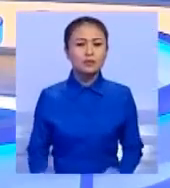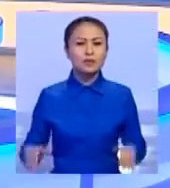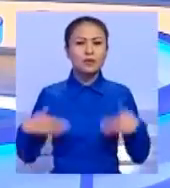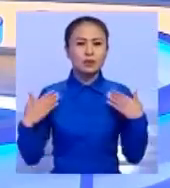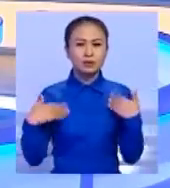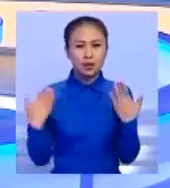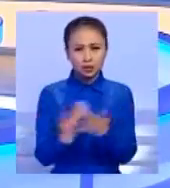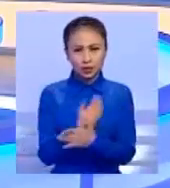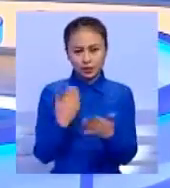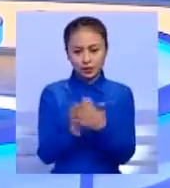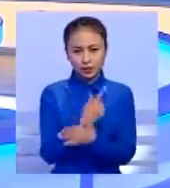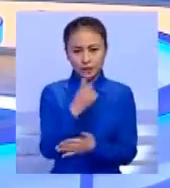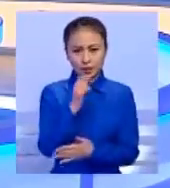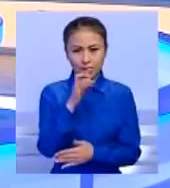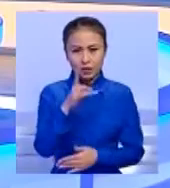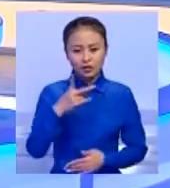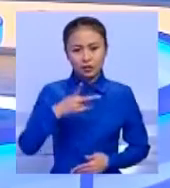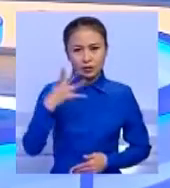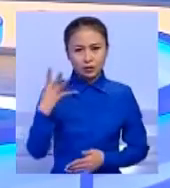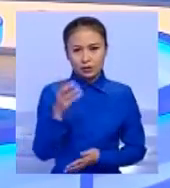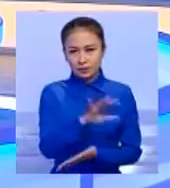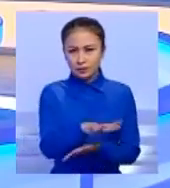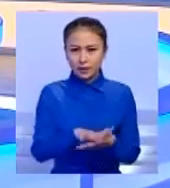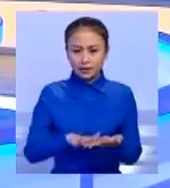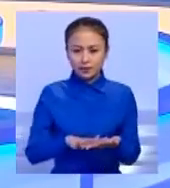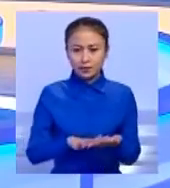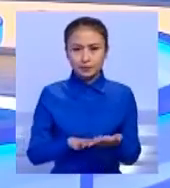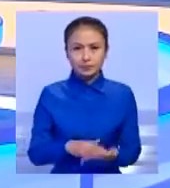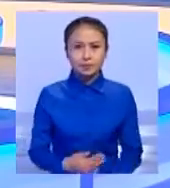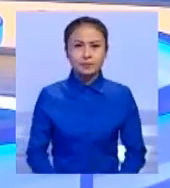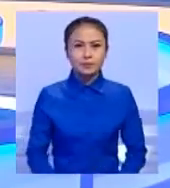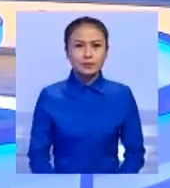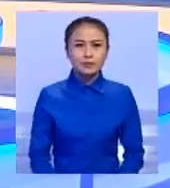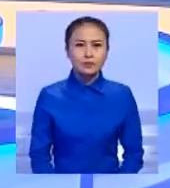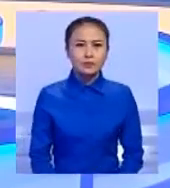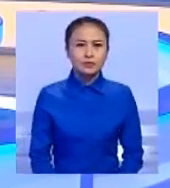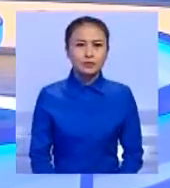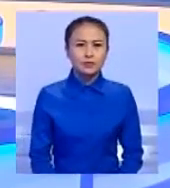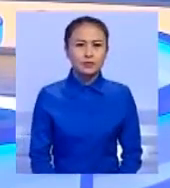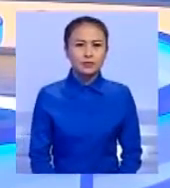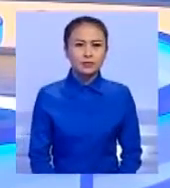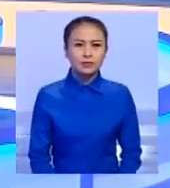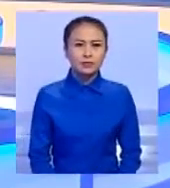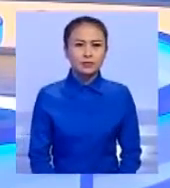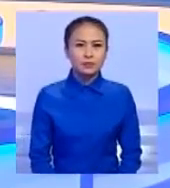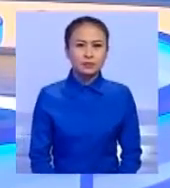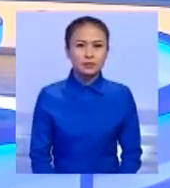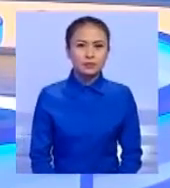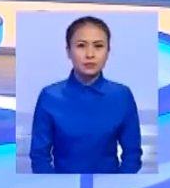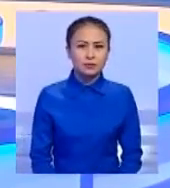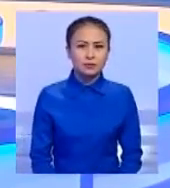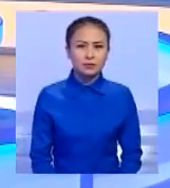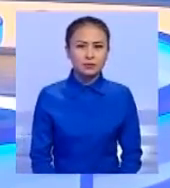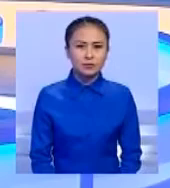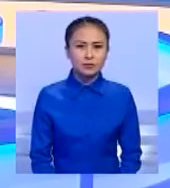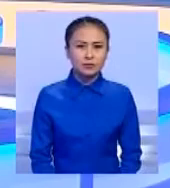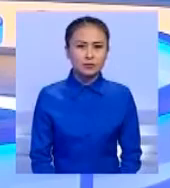Астана уақыты бойынша сағат 13:00. Біз жұмысымызды жалғастырамыз. Студияда Жанар Меңдігерей және сурдо аудармашы Жанбота